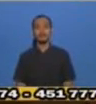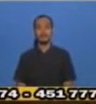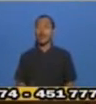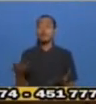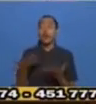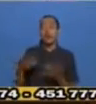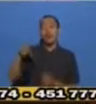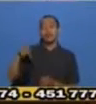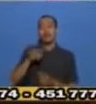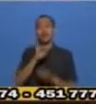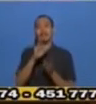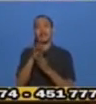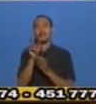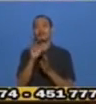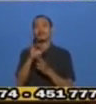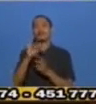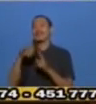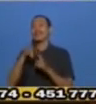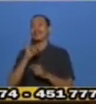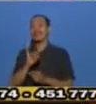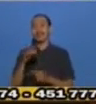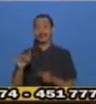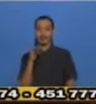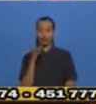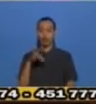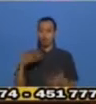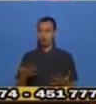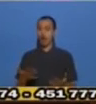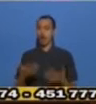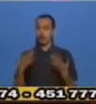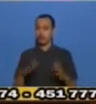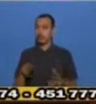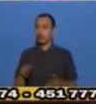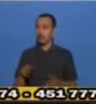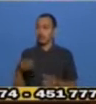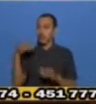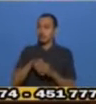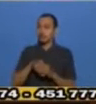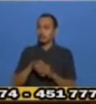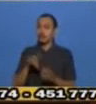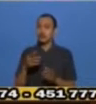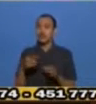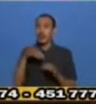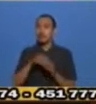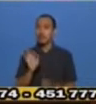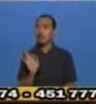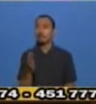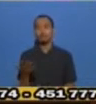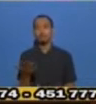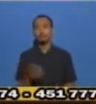ya, kita ini sudah berapa persen sih Bu di Yogyakarta sendiri, kira-kira sudah masuk herd immunity belum Bu?